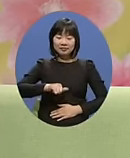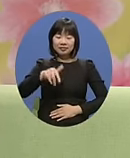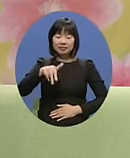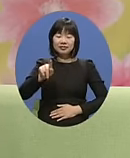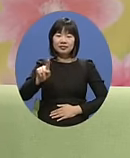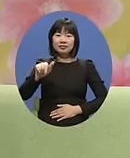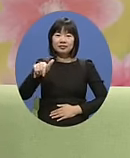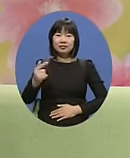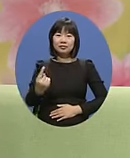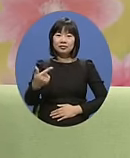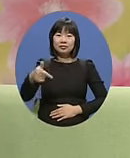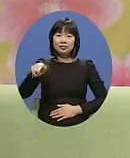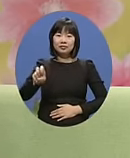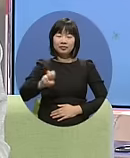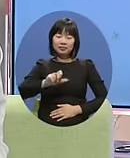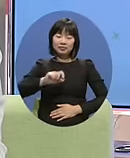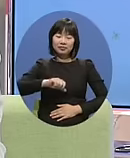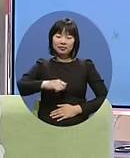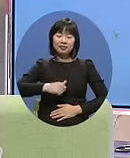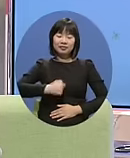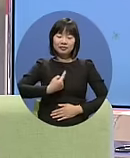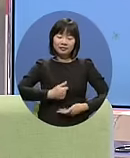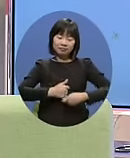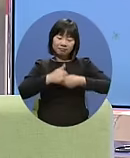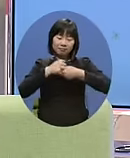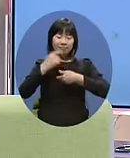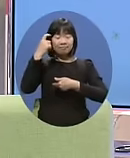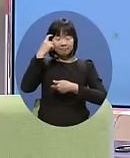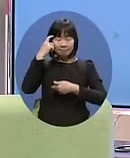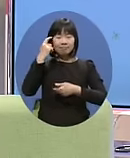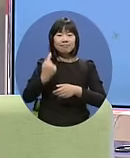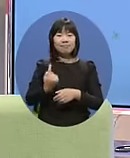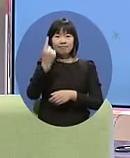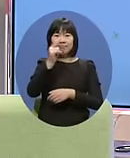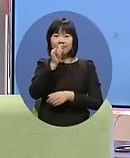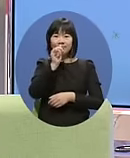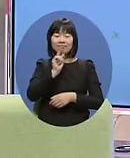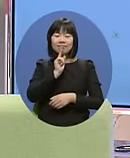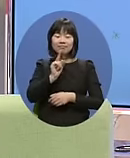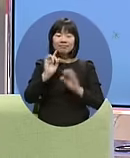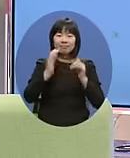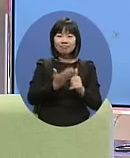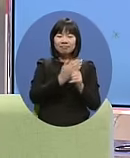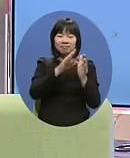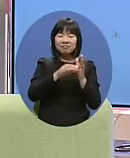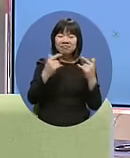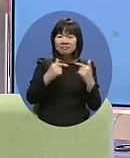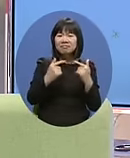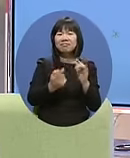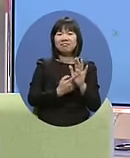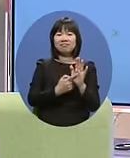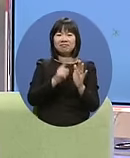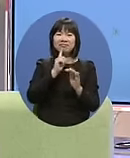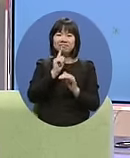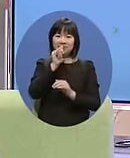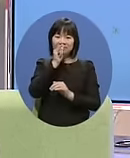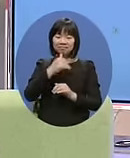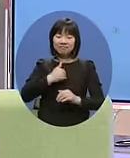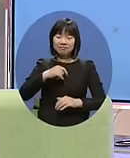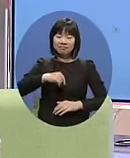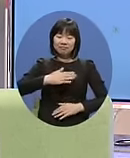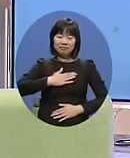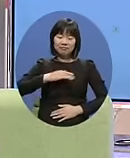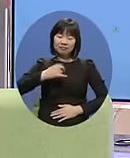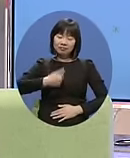자존감 높이기예요. 요즘 육아에서 빼놓지 않고 나오는 이야기가 자존감인데요. 우리 아이가 자존감이 높은 아이인지 네.